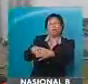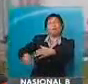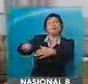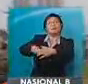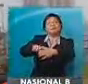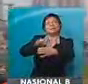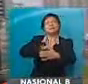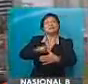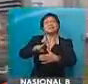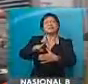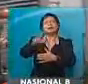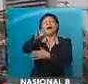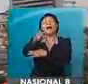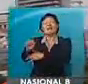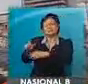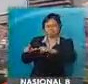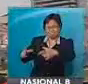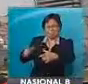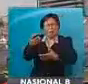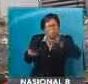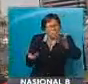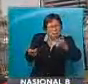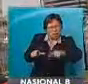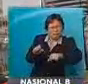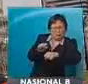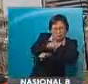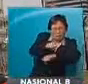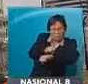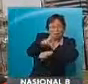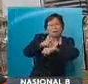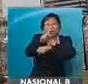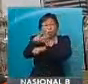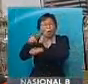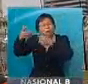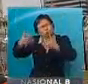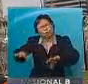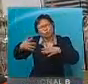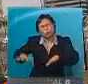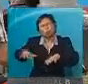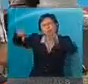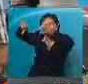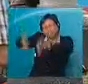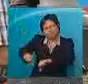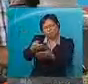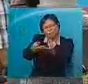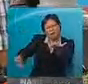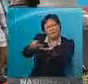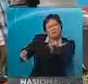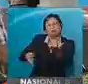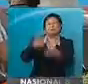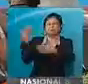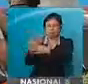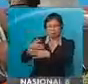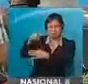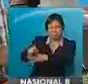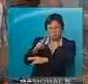sebagai Islamic State daish dan kemungkinan berlaku serangan di Kuala Lumpur yang telah pun digagalkan justeru ancaman itu